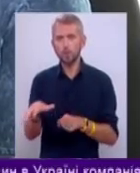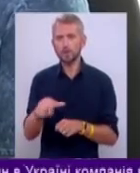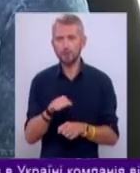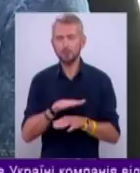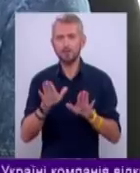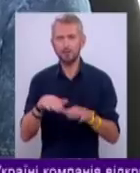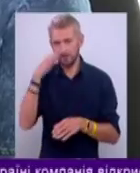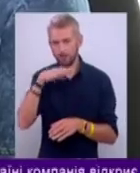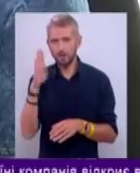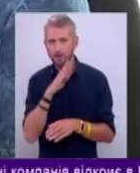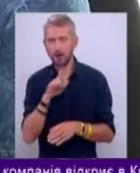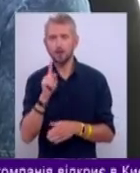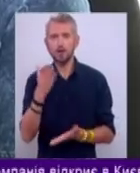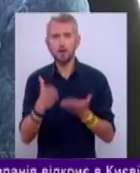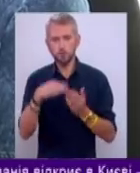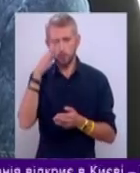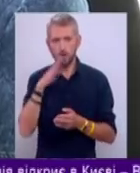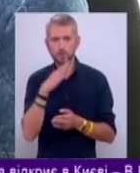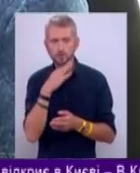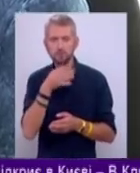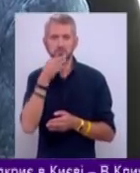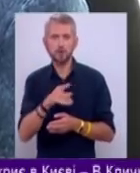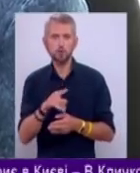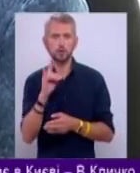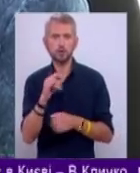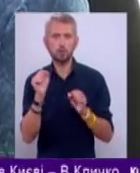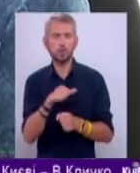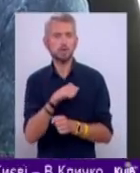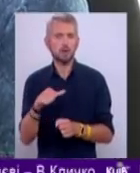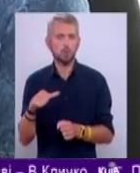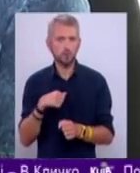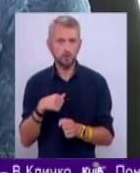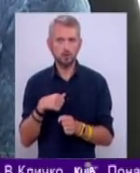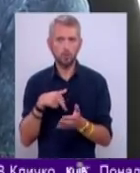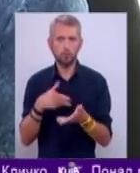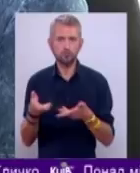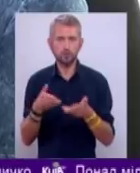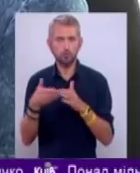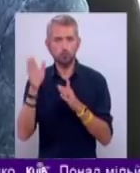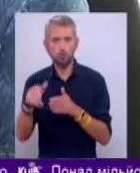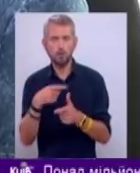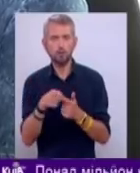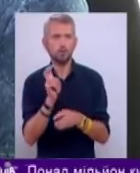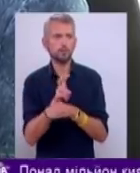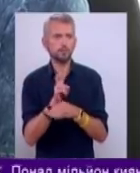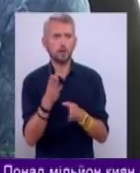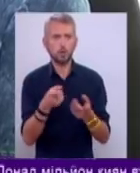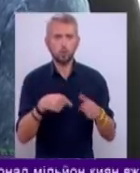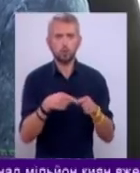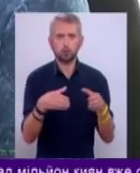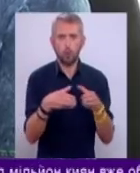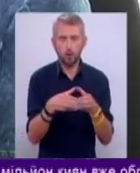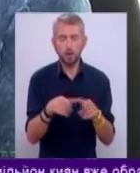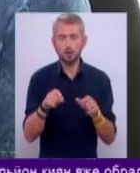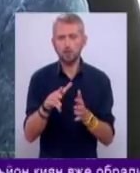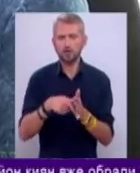не тільки батьки, але якщо батьки визначать, що дитина може самостійно йти додому або відвідувати якийсь певний гурток, то теж